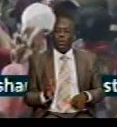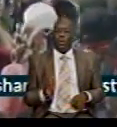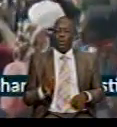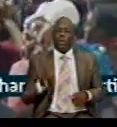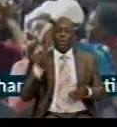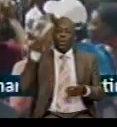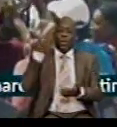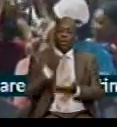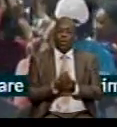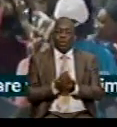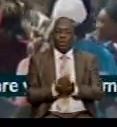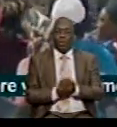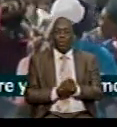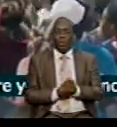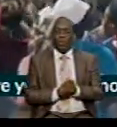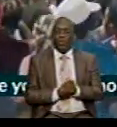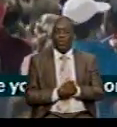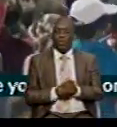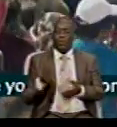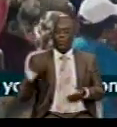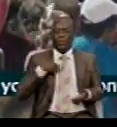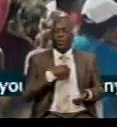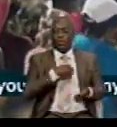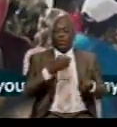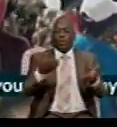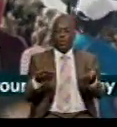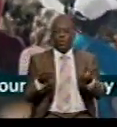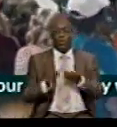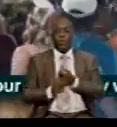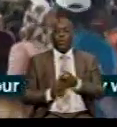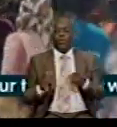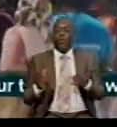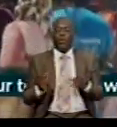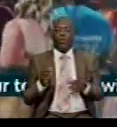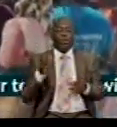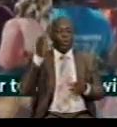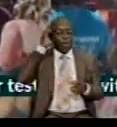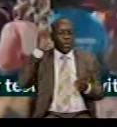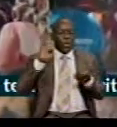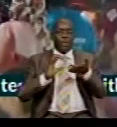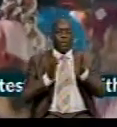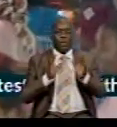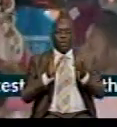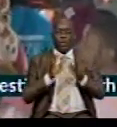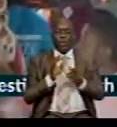Amen. Amen. We want to take online testimony. Online. Témoignage en ligne.